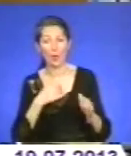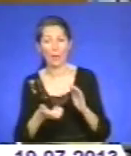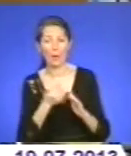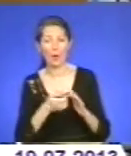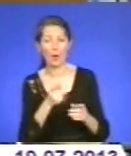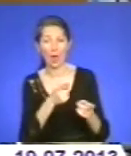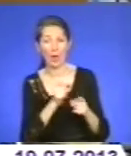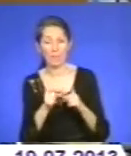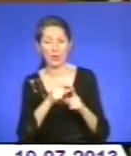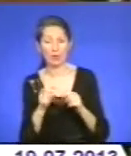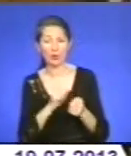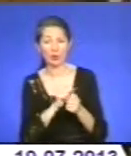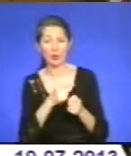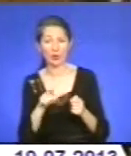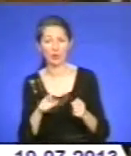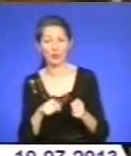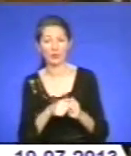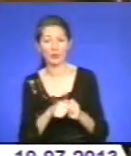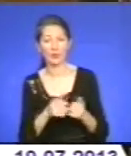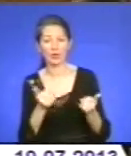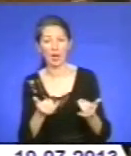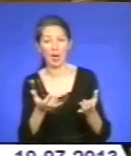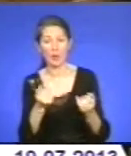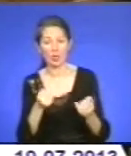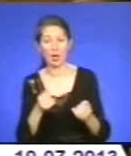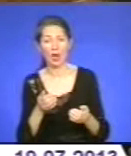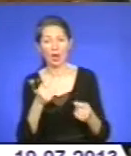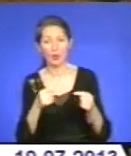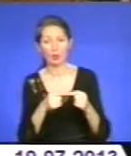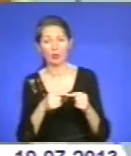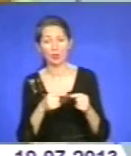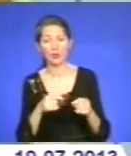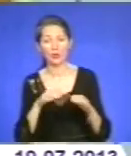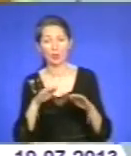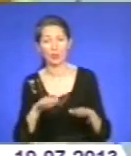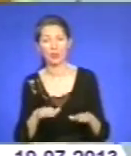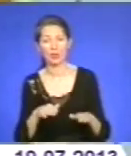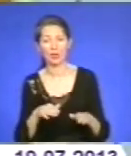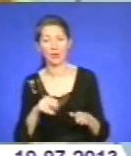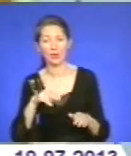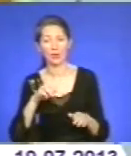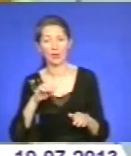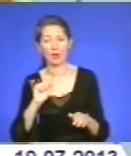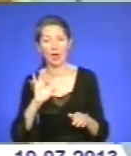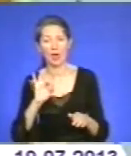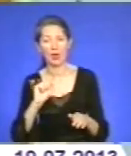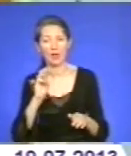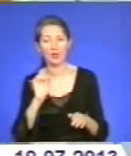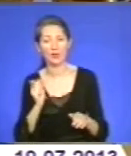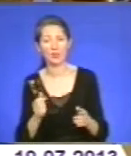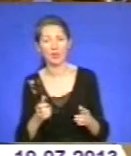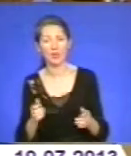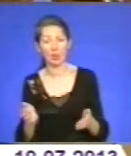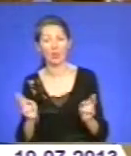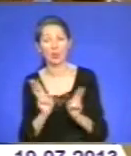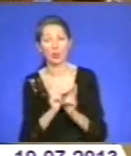чи паперу, чи іншого. Для прийняття остаточного рішення Сергій Тарашевський скликав погоджувальну раду. Опісля представники товариства мисливців